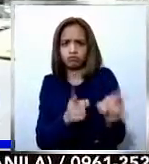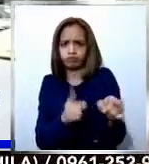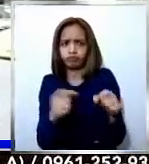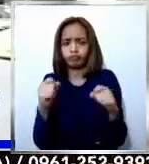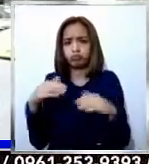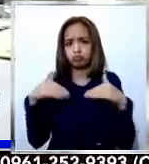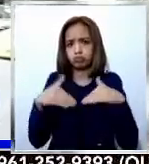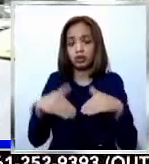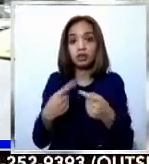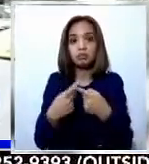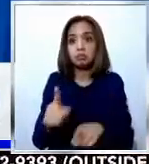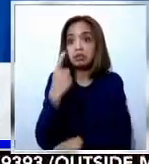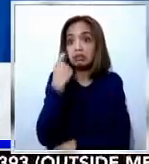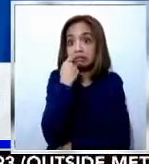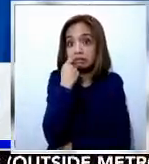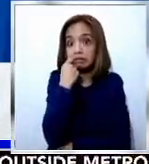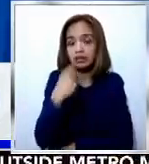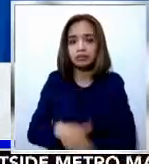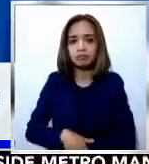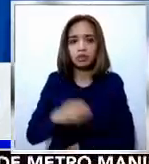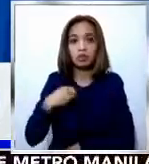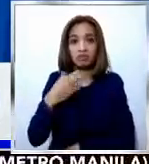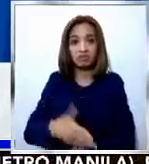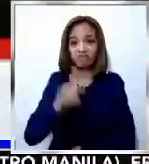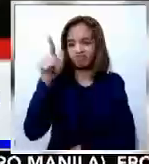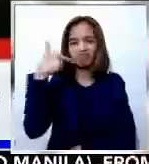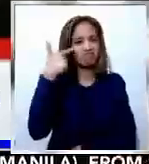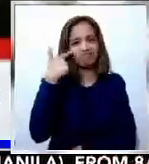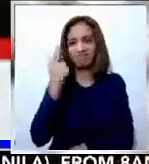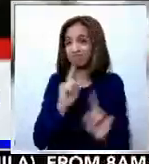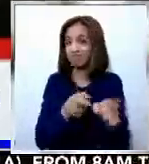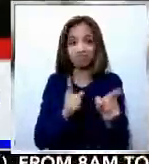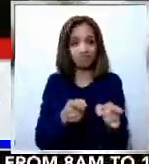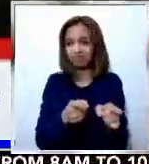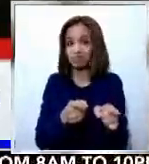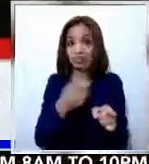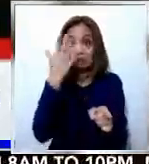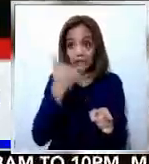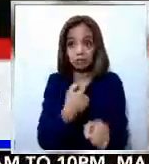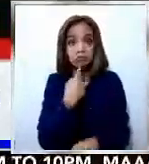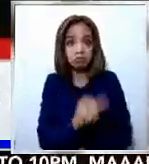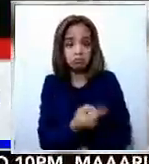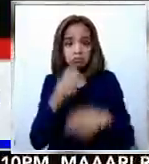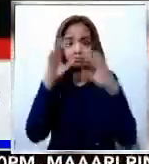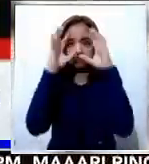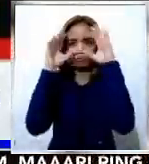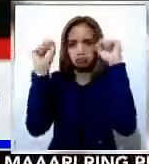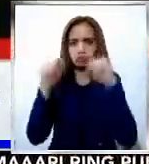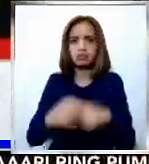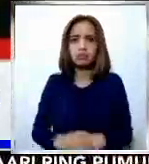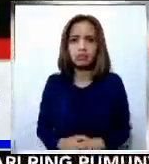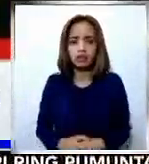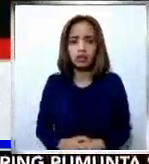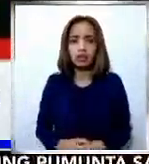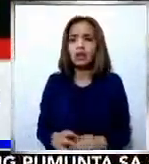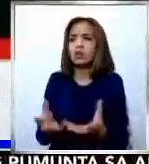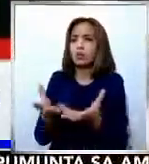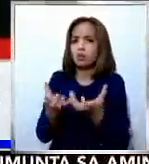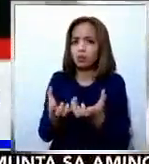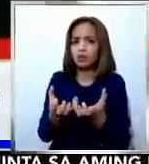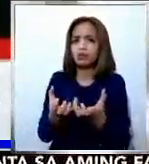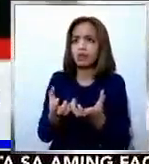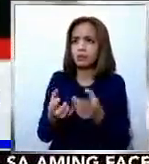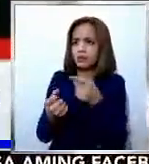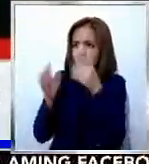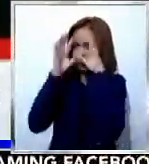pagdinig ang mga opisyal na gobyerno alinsunod sa utos ng Pangulo. We would like to call on the President not to obstruct the testimony